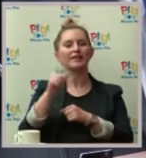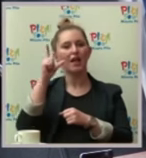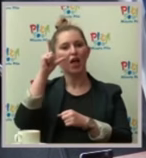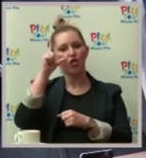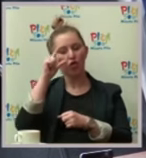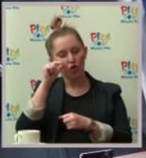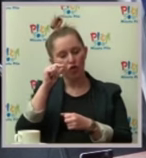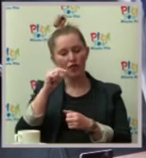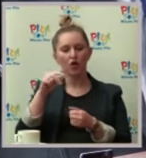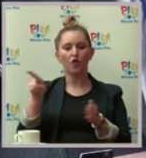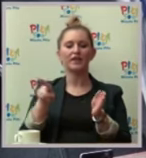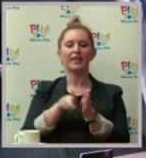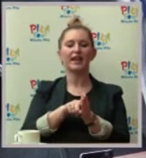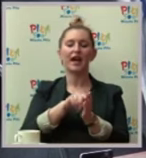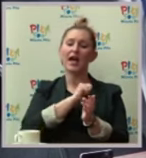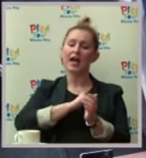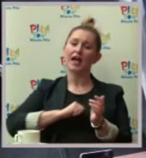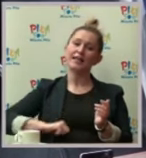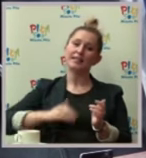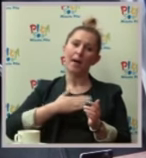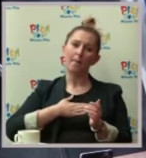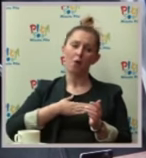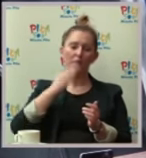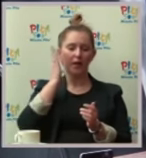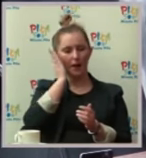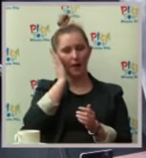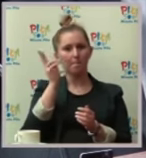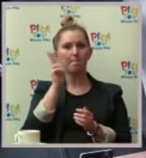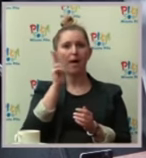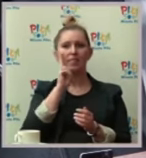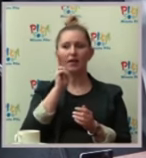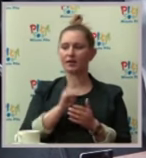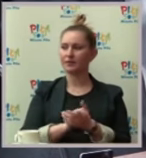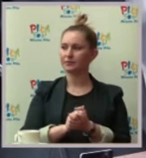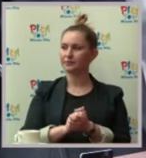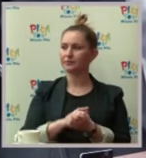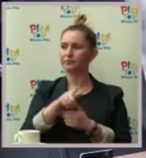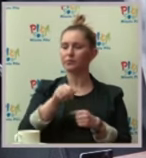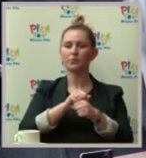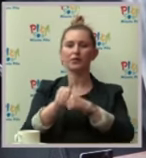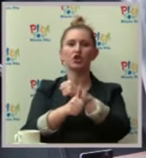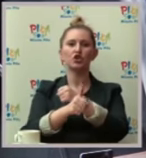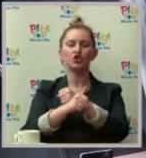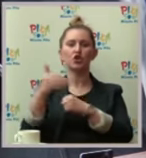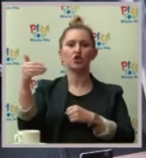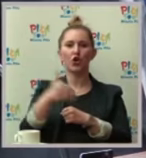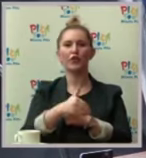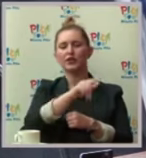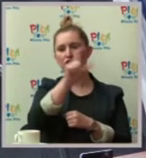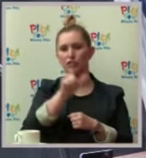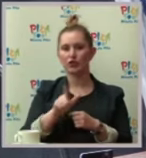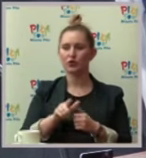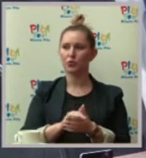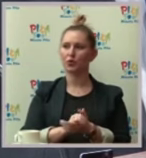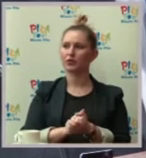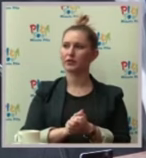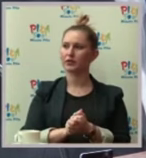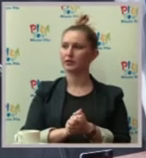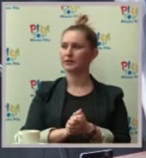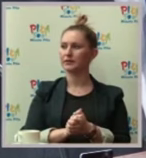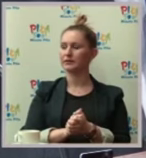kobiet. Tutaj odpowiednio środki, które zabezpieczamy, to 60 tysięcy złotych. Będą to pieniądze związane